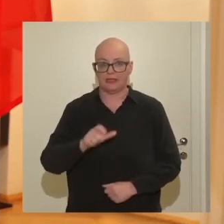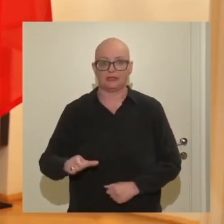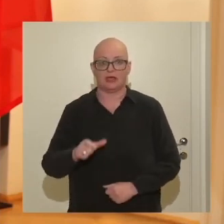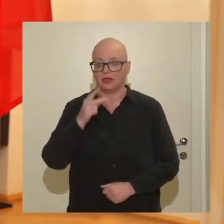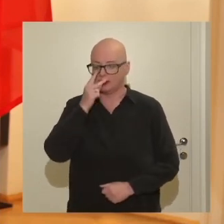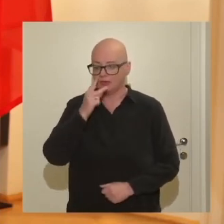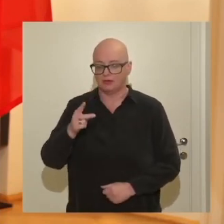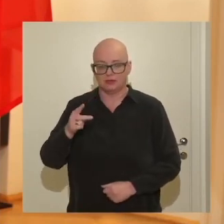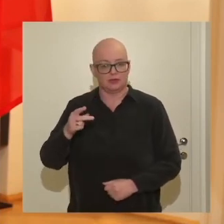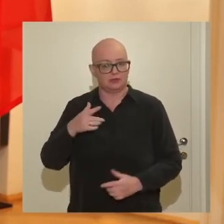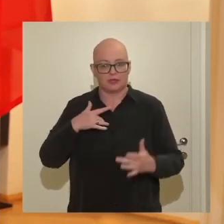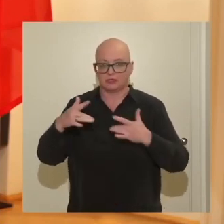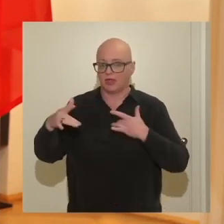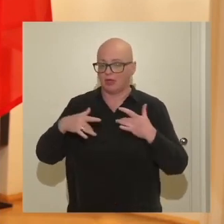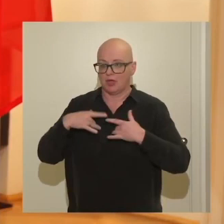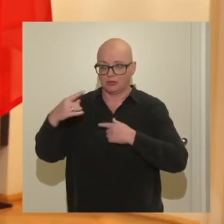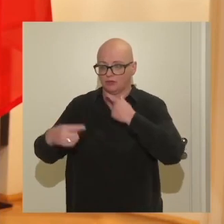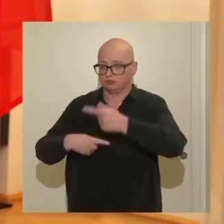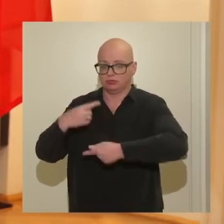ich möchte einen Gesamtzusammenhang herstellen.